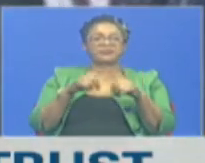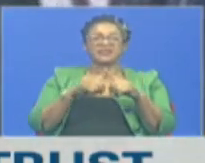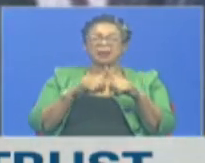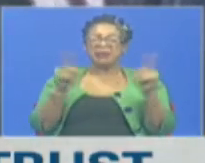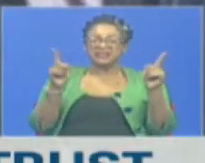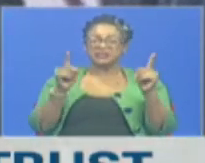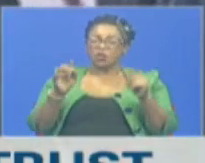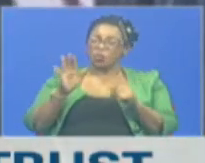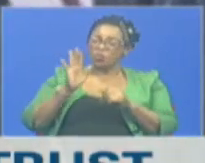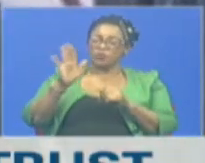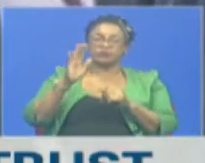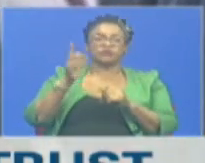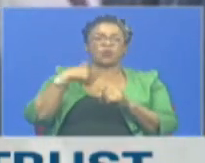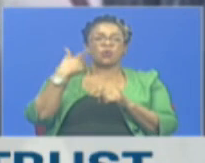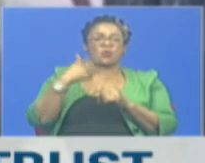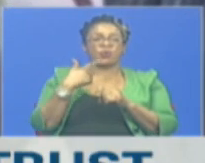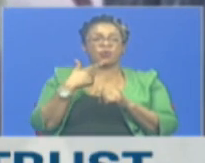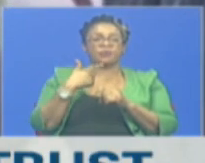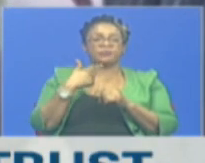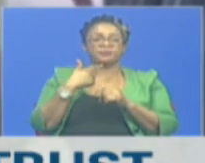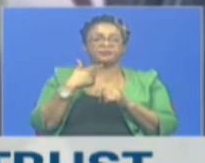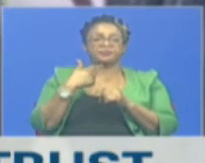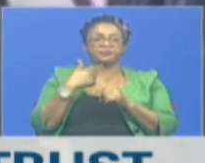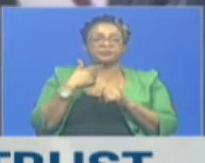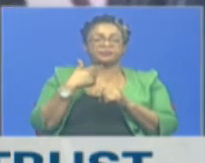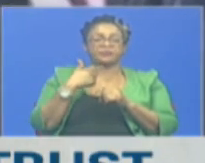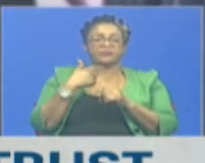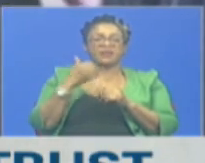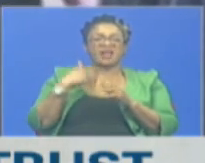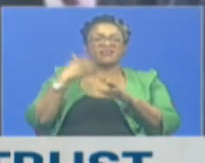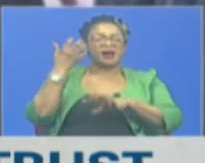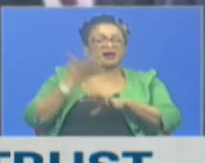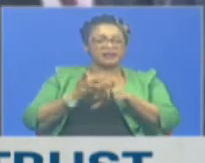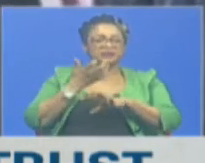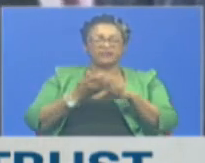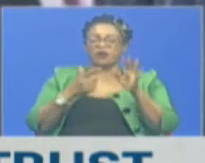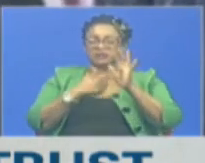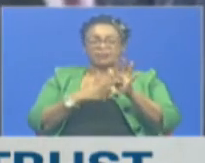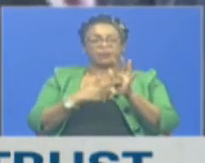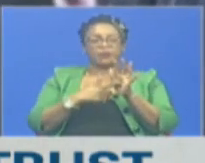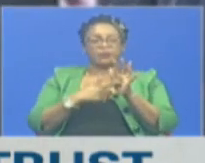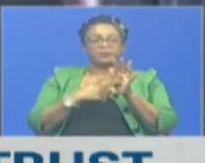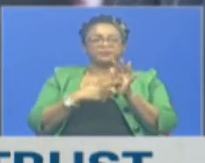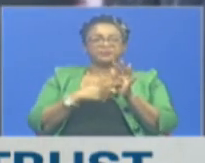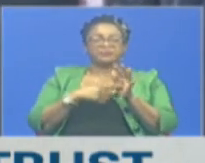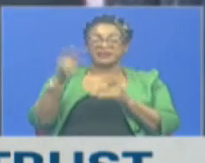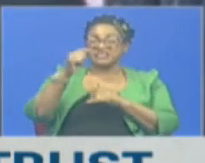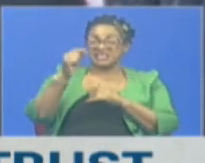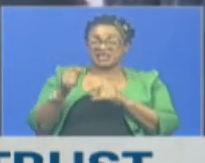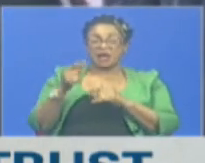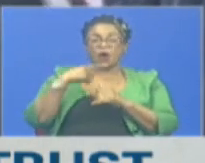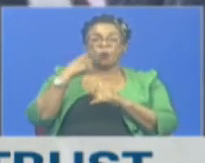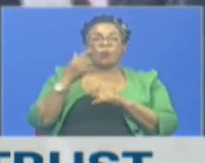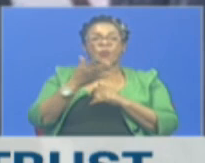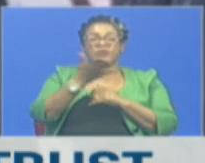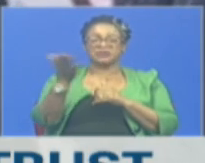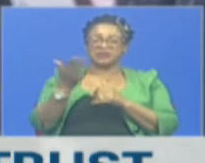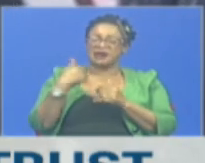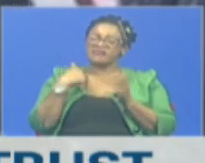ambao wanatutengenezea mazingira magumu kama mkuu wa mkoa, naona Watanzania walioko kwenye eneo hili wanapata